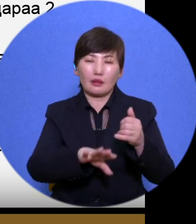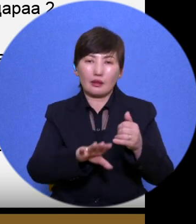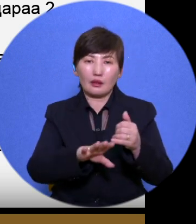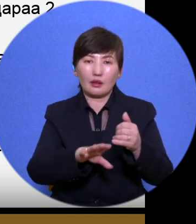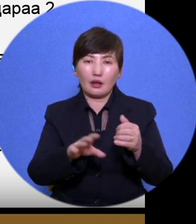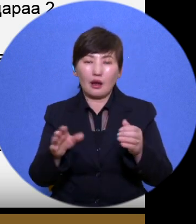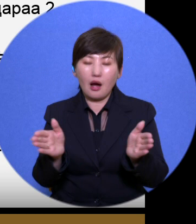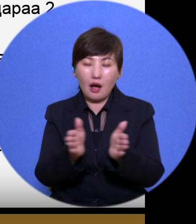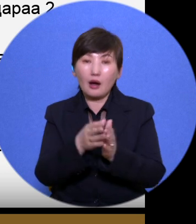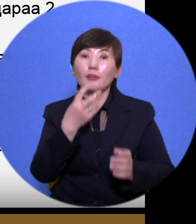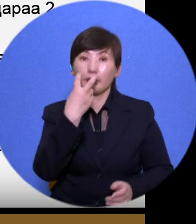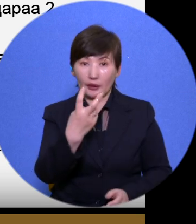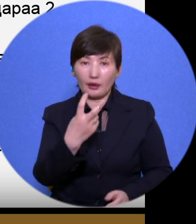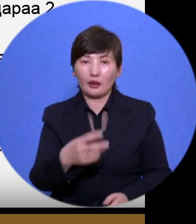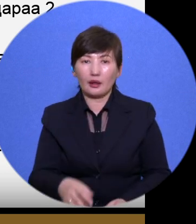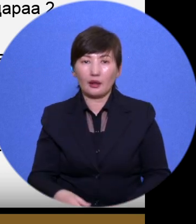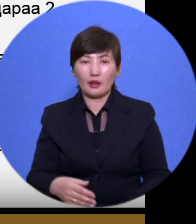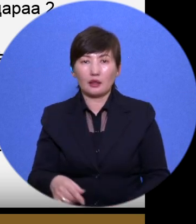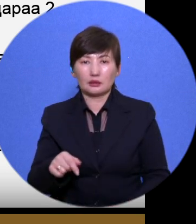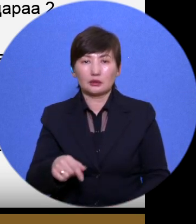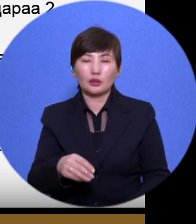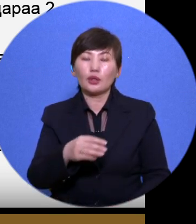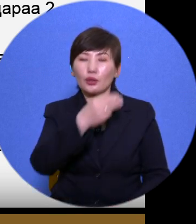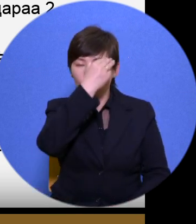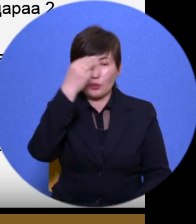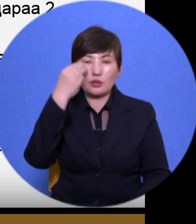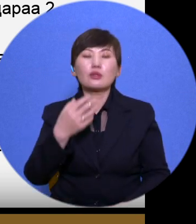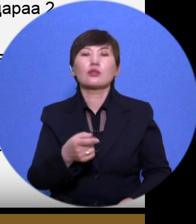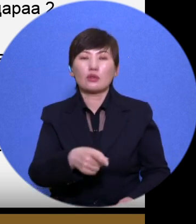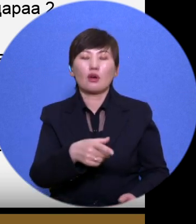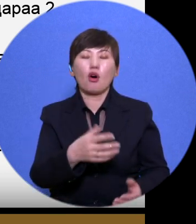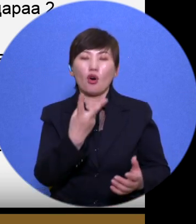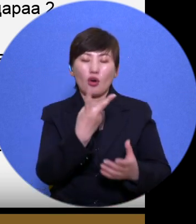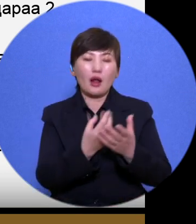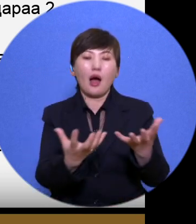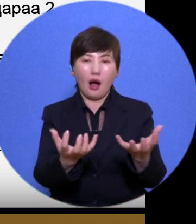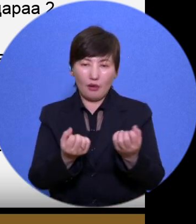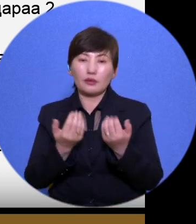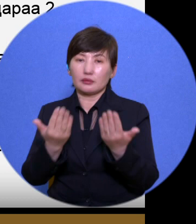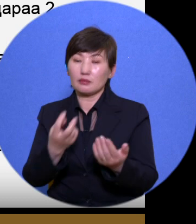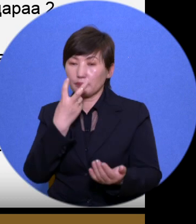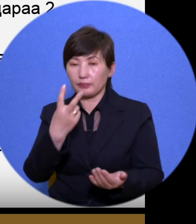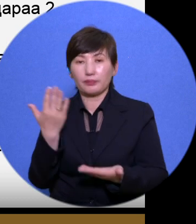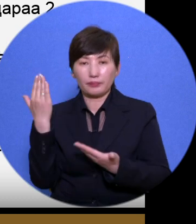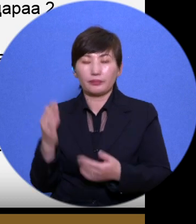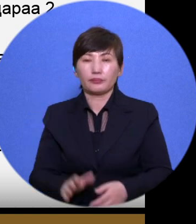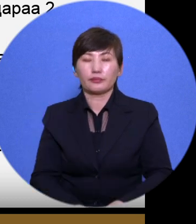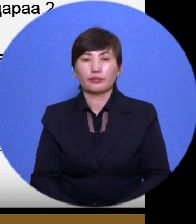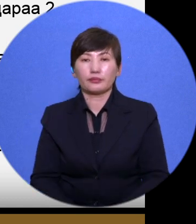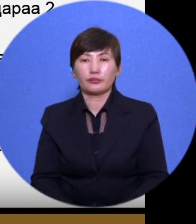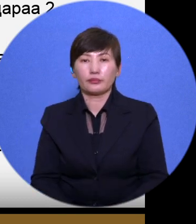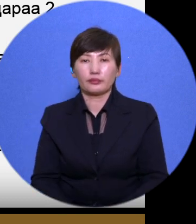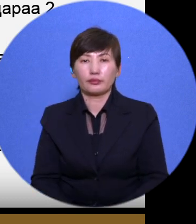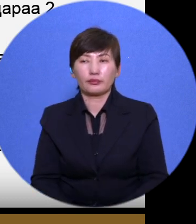дүнгээ бүгдээрээ хамтдаа үзье гэж бодоод багш нь ингээд туршилт хийсэн хоёр бүтээгдэхүүнээ аваад ирсэн юм аа. За, ингээ